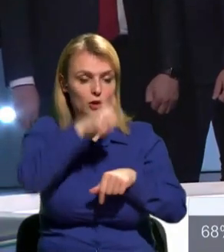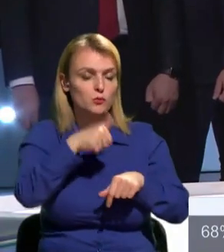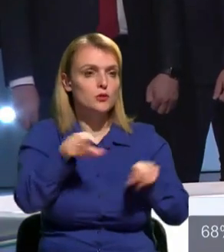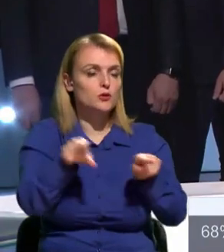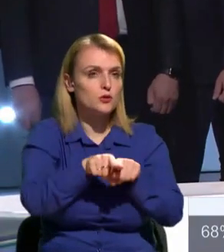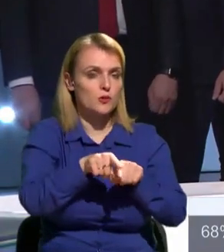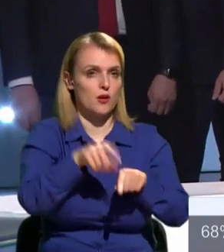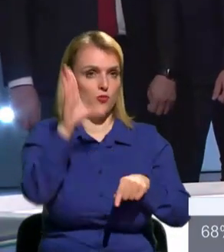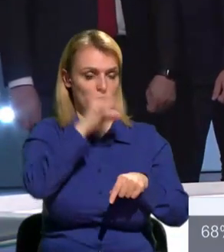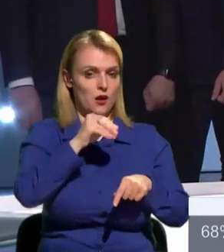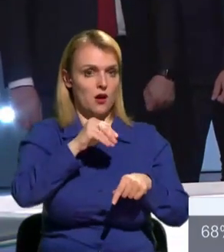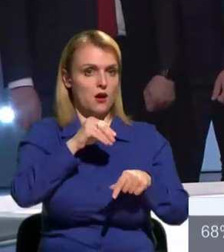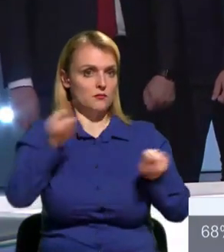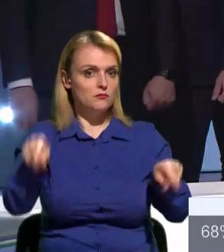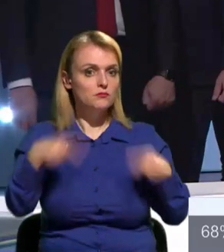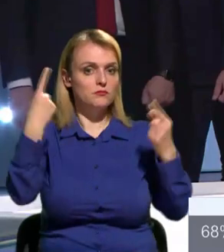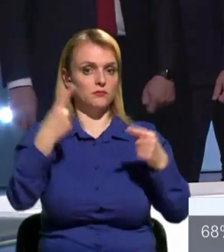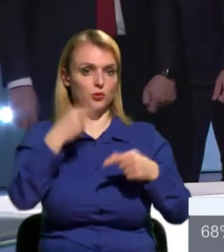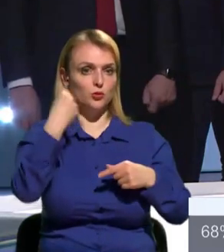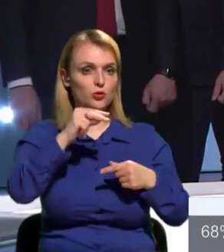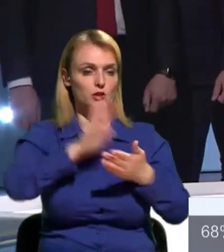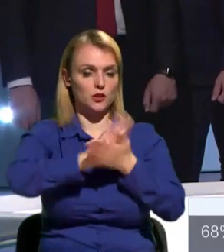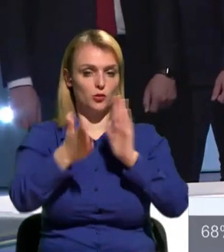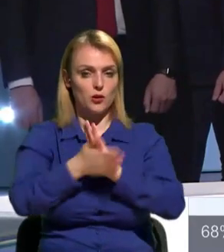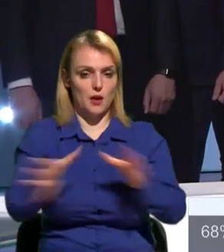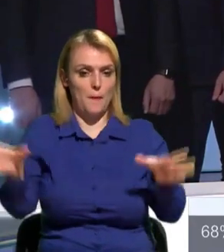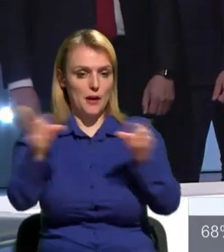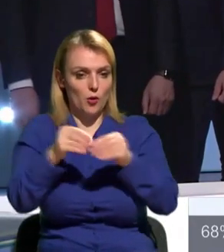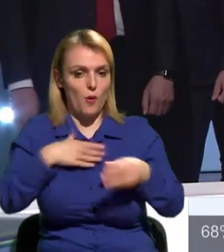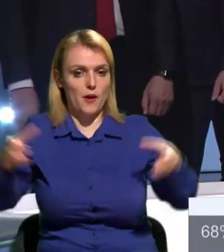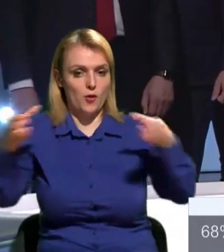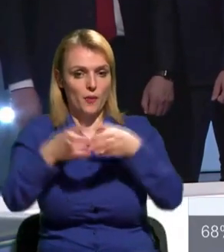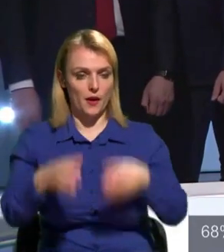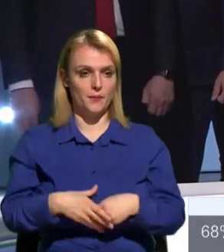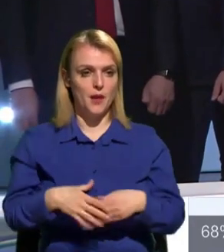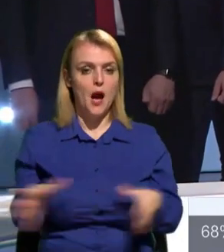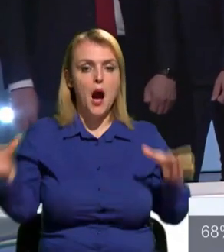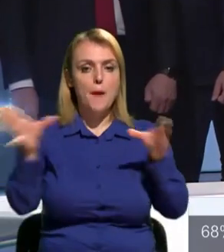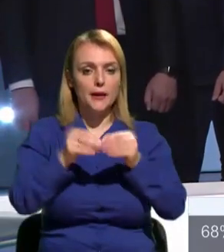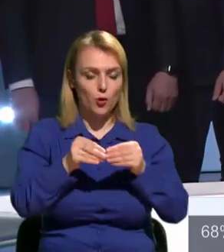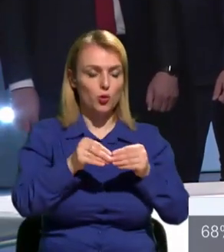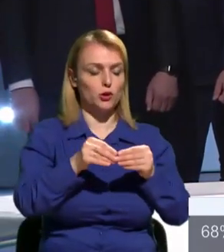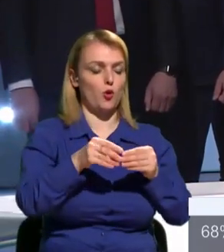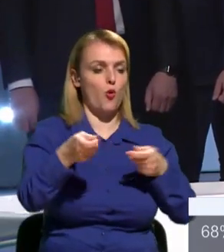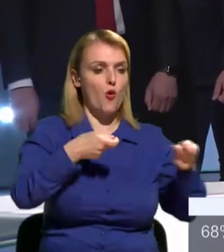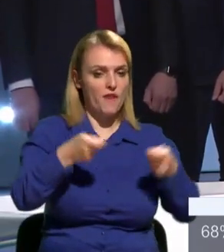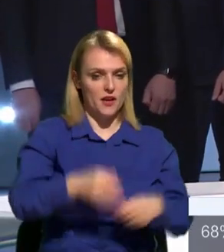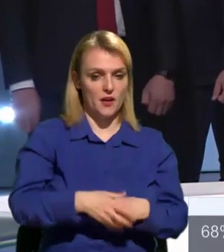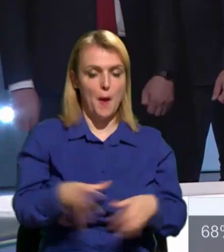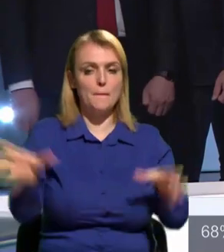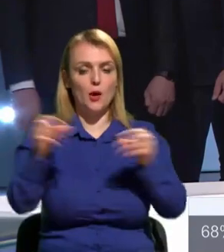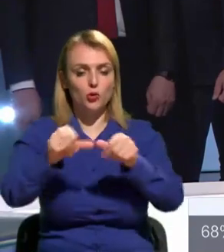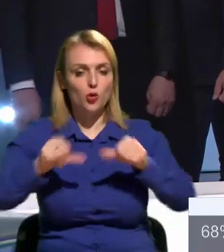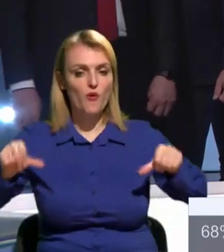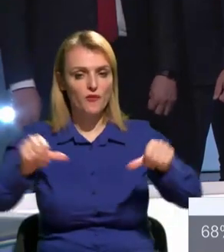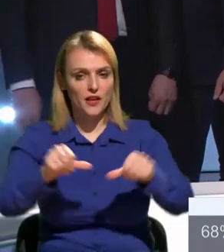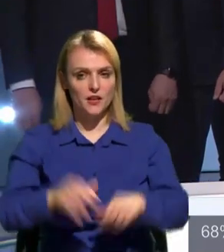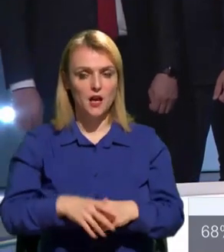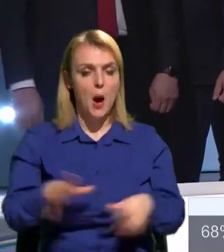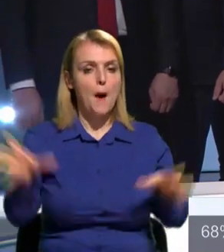gestionăm situația. Împreună cu echipa, împreună cu colegii din guvern, împreună cu majoritatea parlamentară, noi